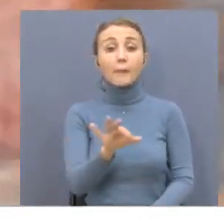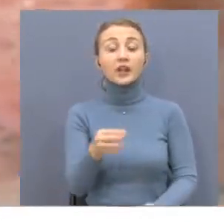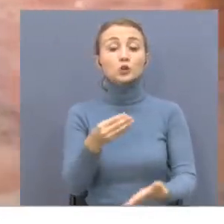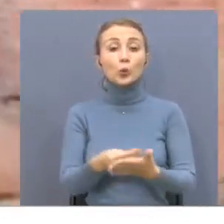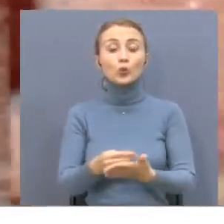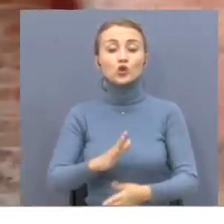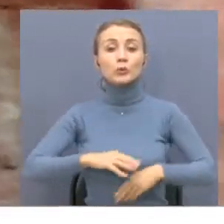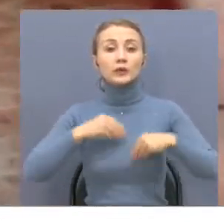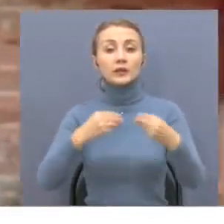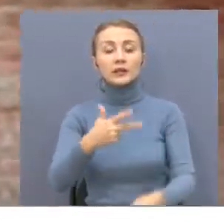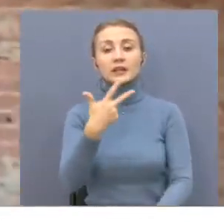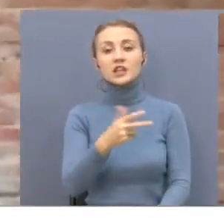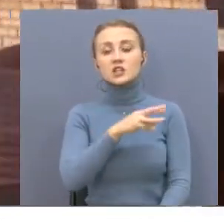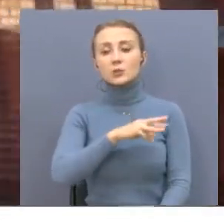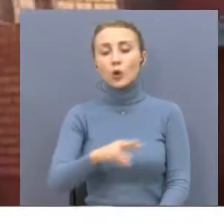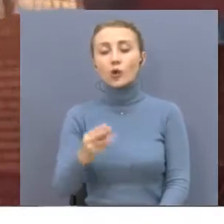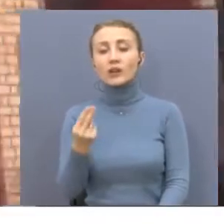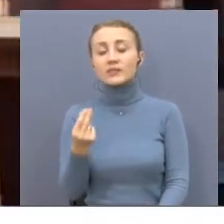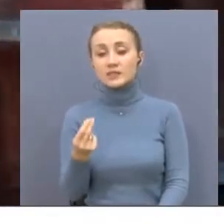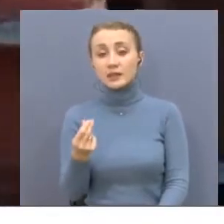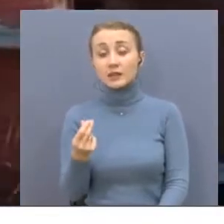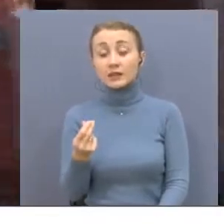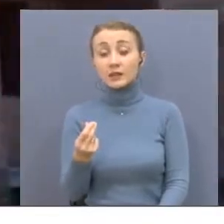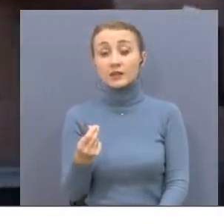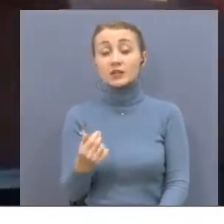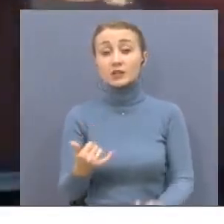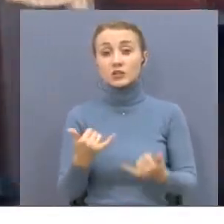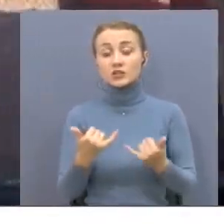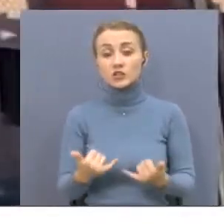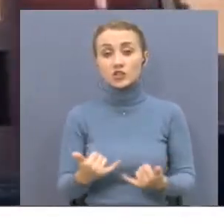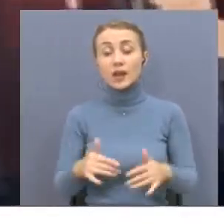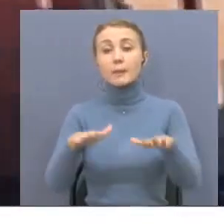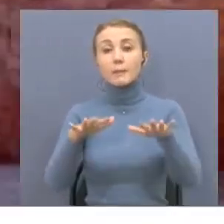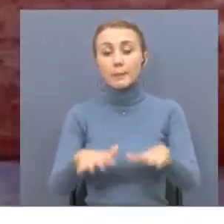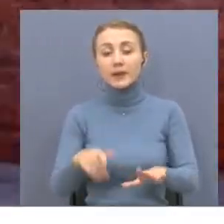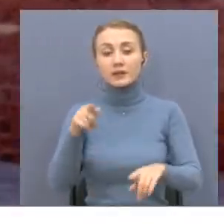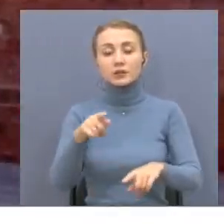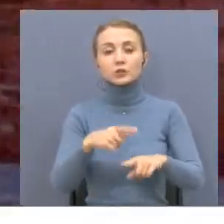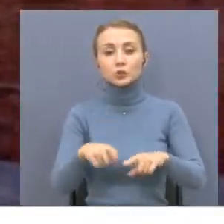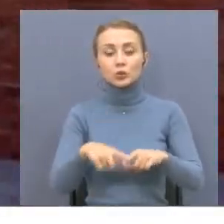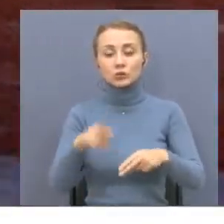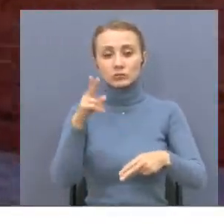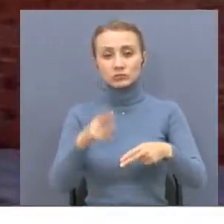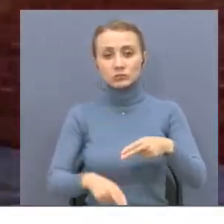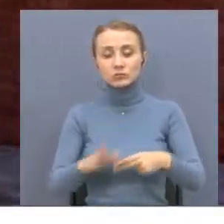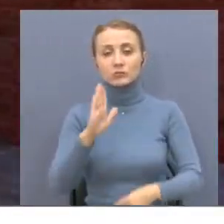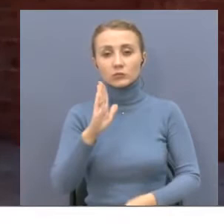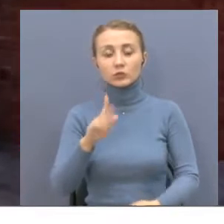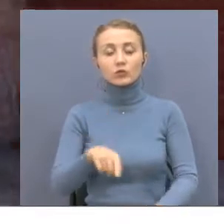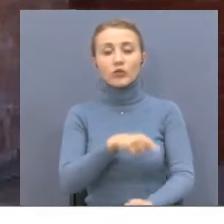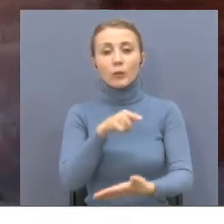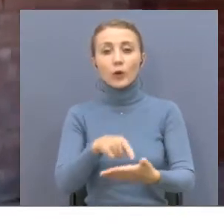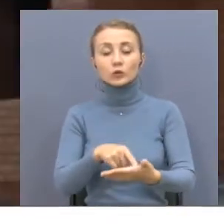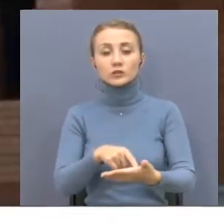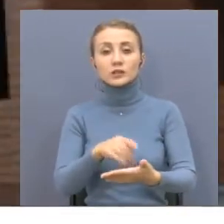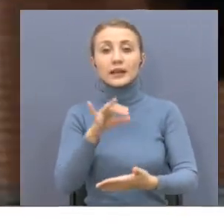кету керек, тұрғын үйдің іргетасы жылдың басында қаланған. Қазіргі уақытта құрылыс толығымен аяқталып, ішкі әрлеу жұмыстары жүргізілуде.